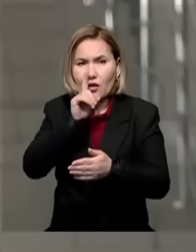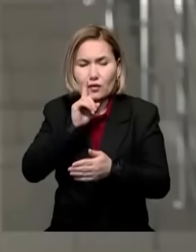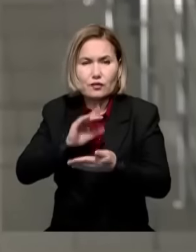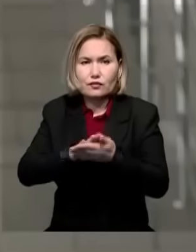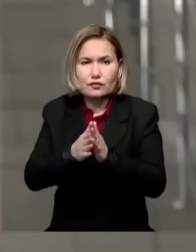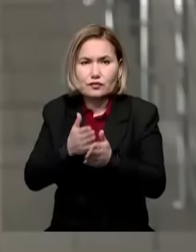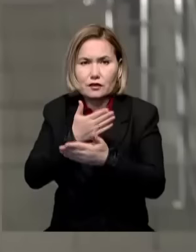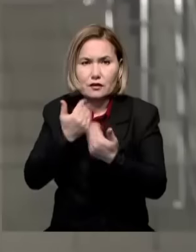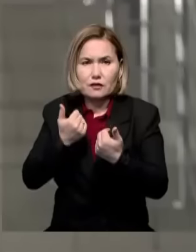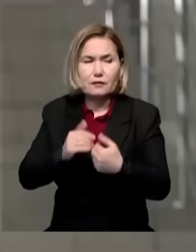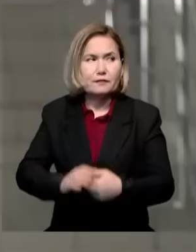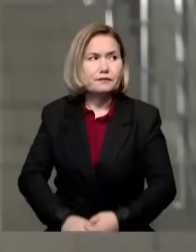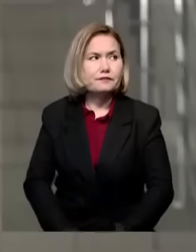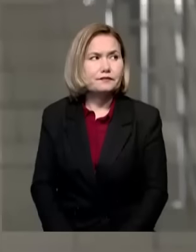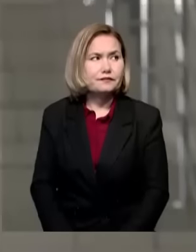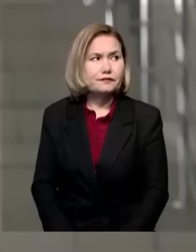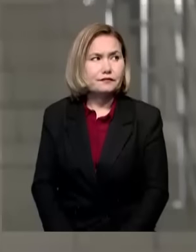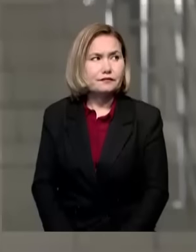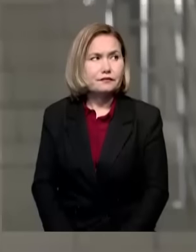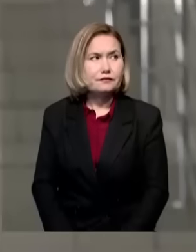сожалению,